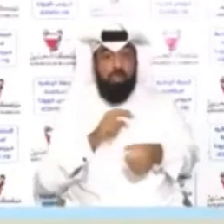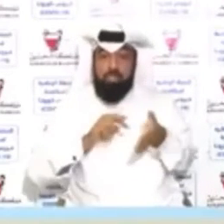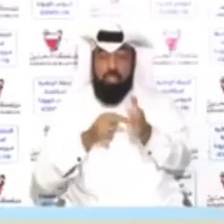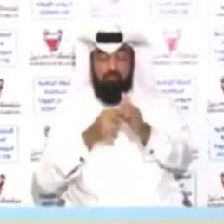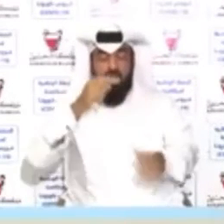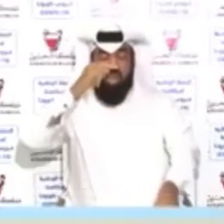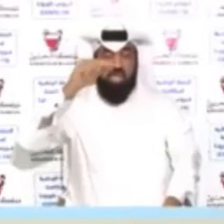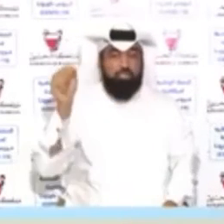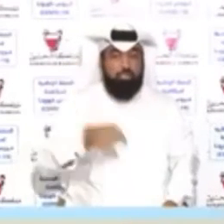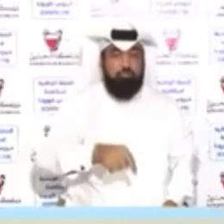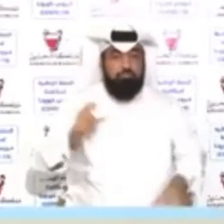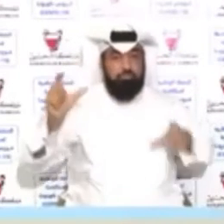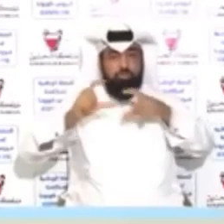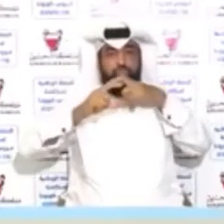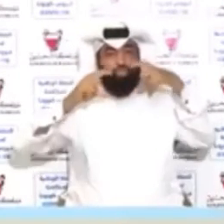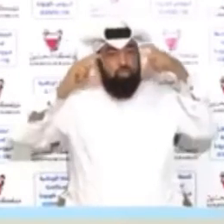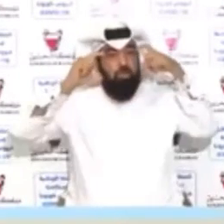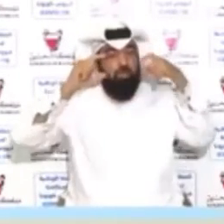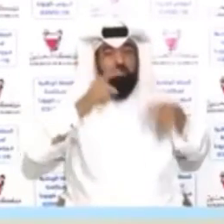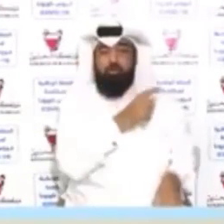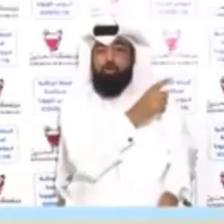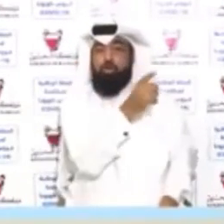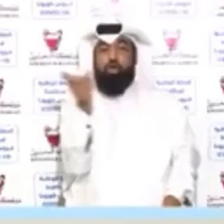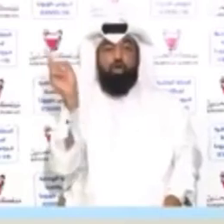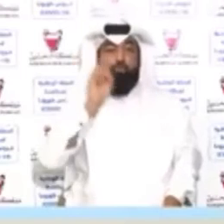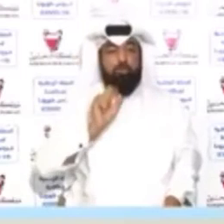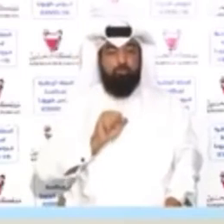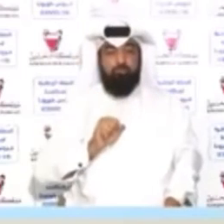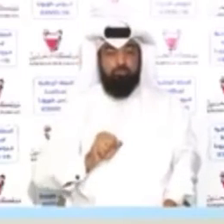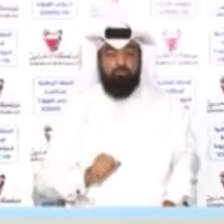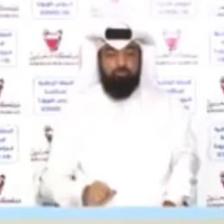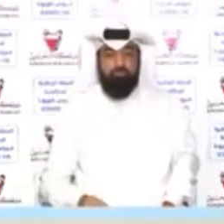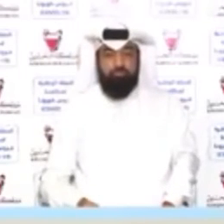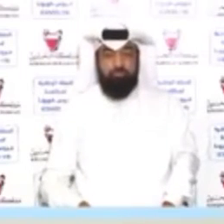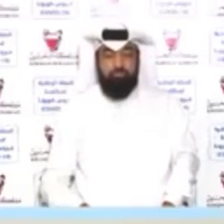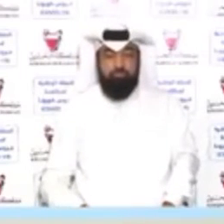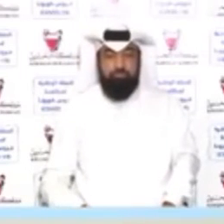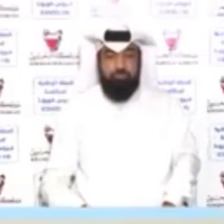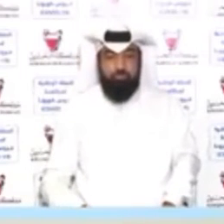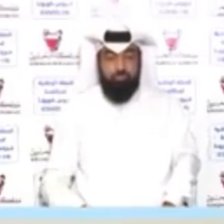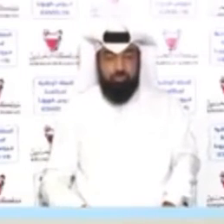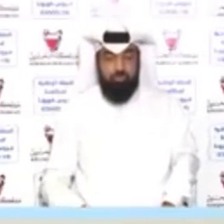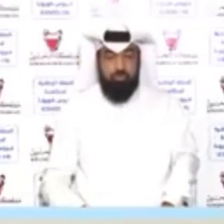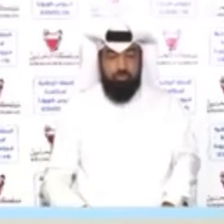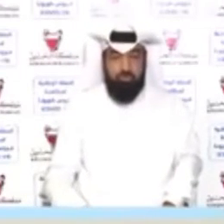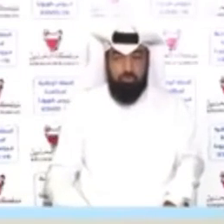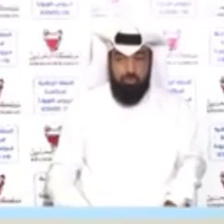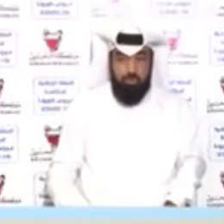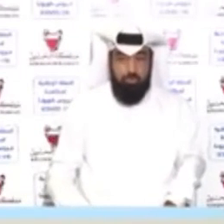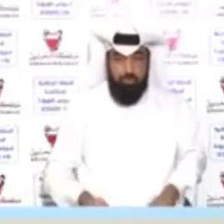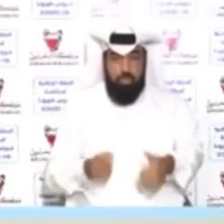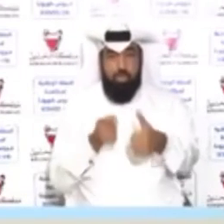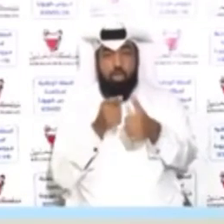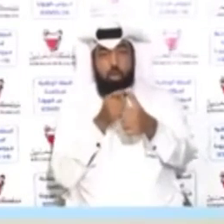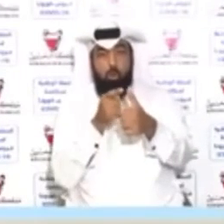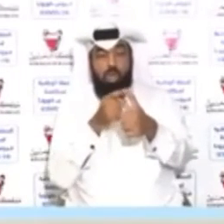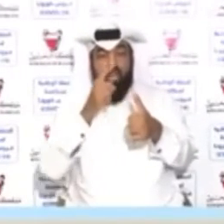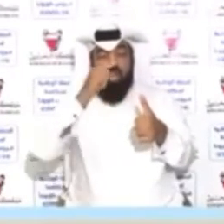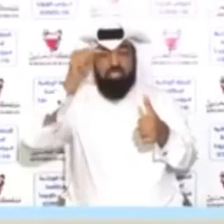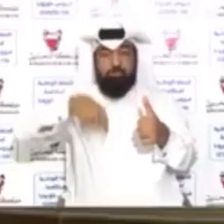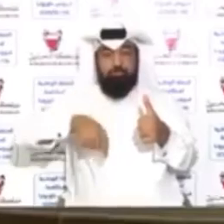ارتداء الكمامات وفق الاشتراطات والإجراءات التنفيذية اللازمة المتمثلة في التالي. أولا،